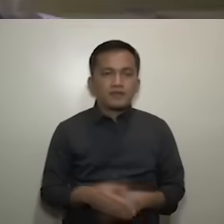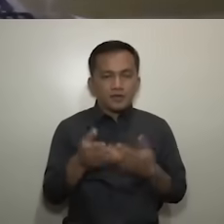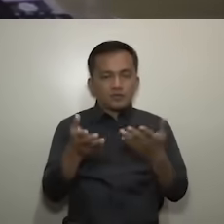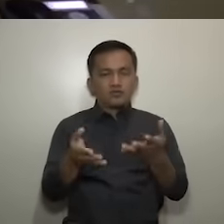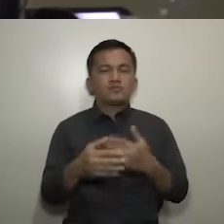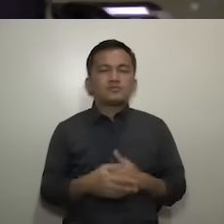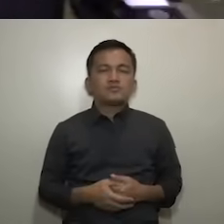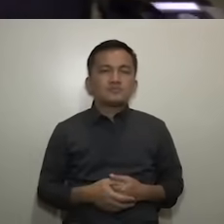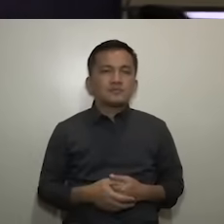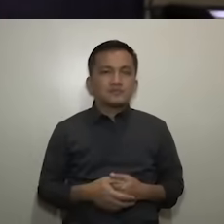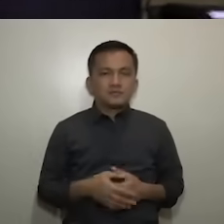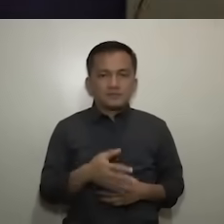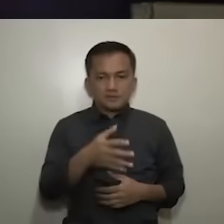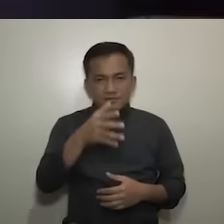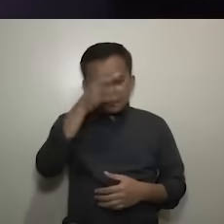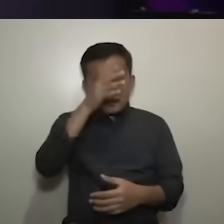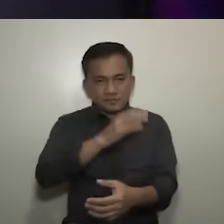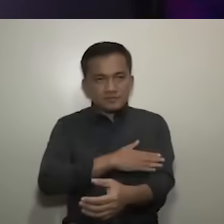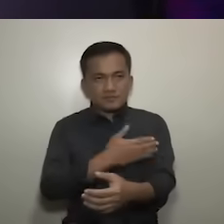Ayun, yung mag-ama.